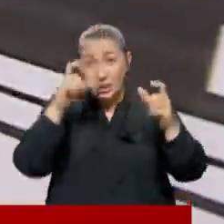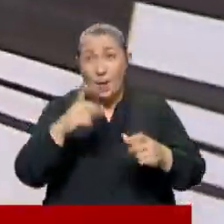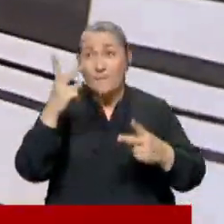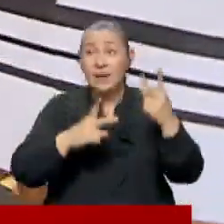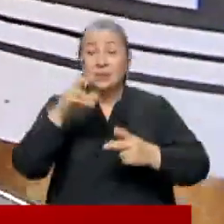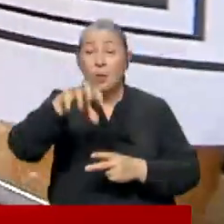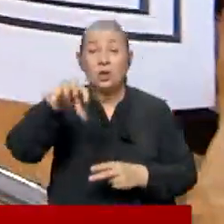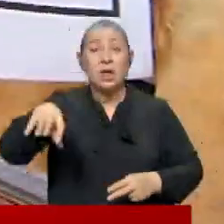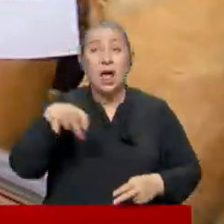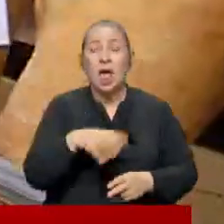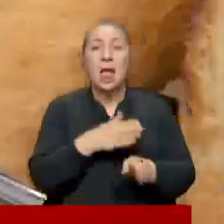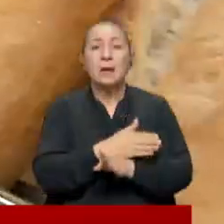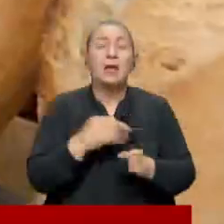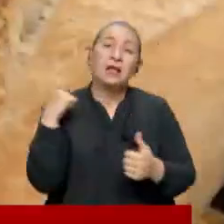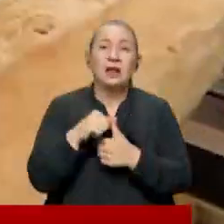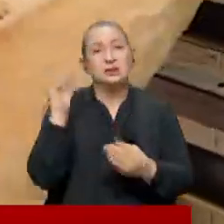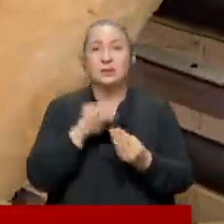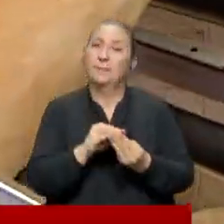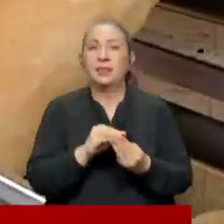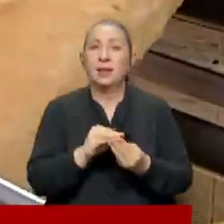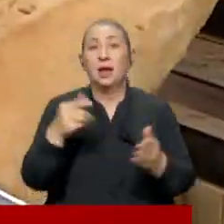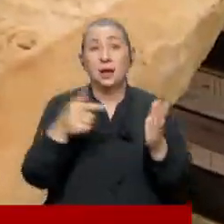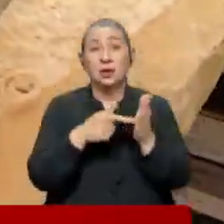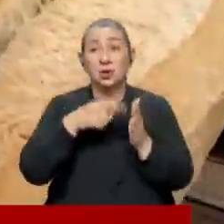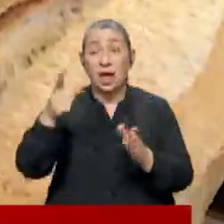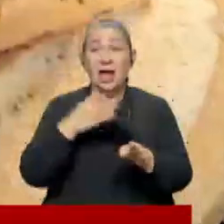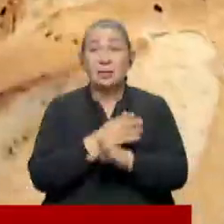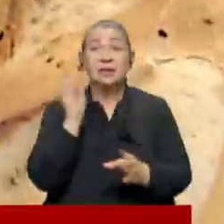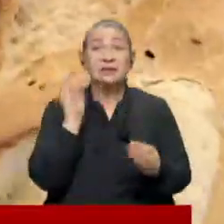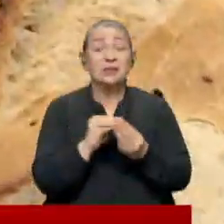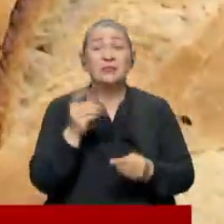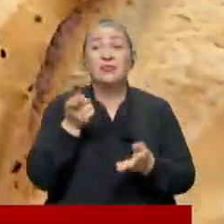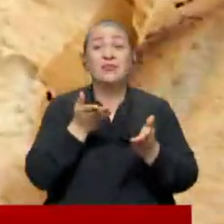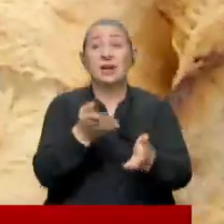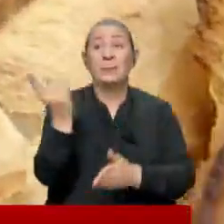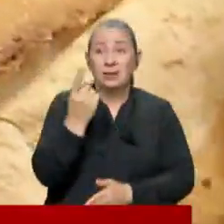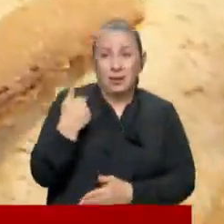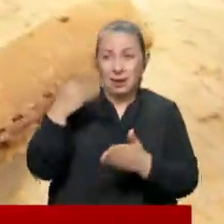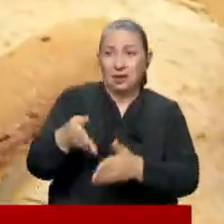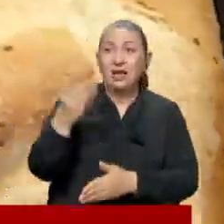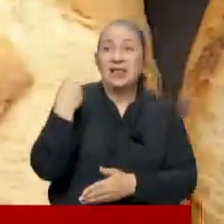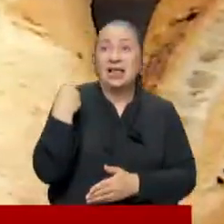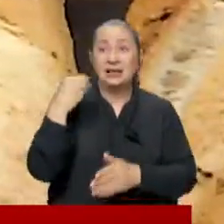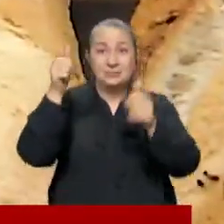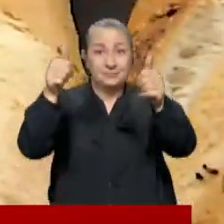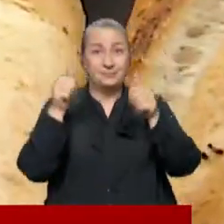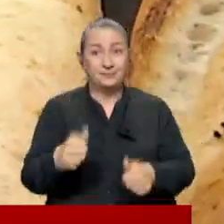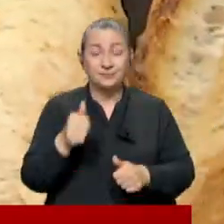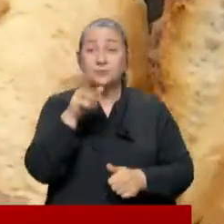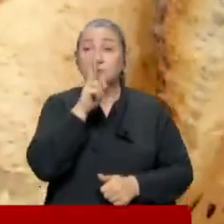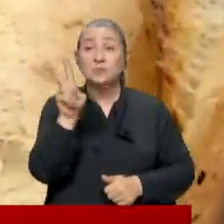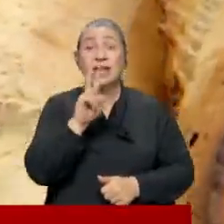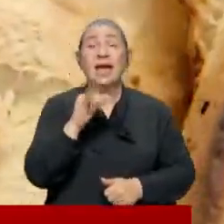bazı bölgelerde ekmeğe yine zam geldi. Kadıköy'de ekmeğin zamlandığı fırınlardan birindeyiz. Yeni tarifeler asıldı.